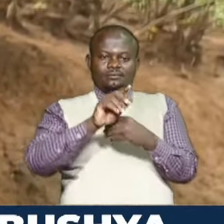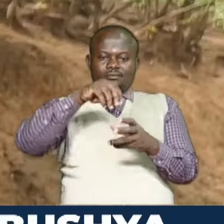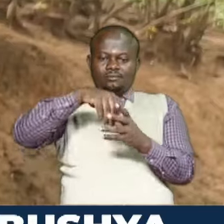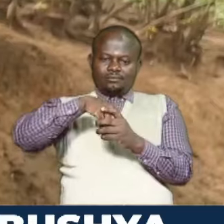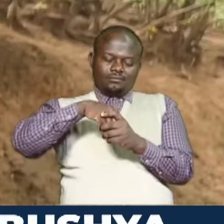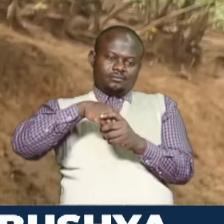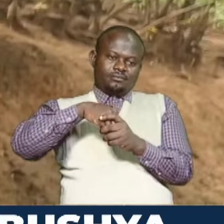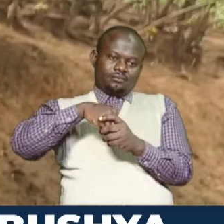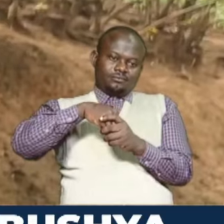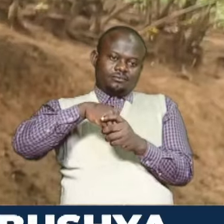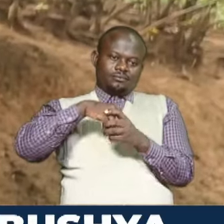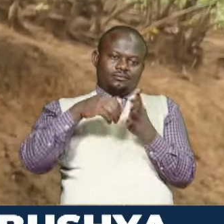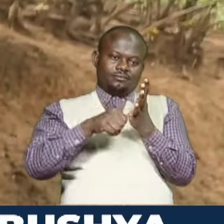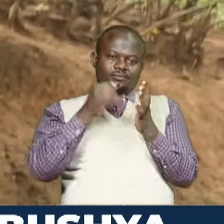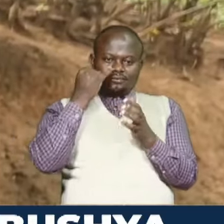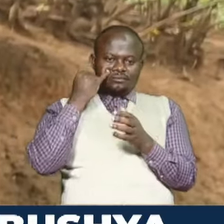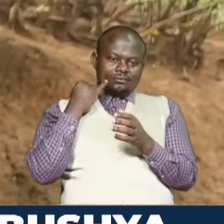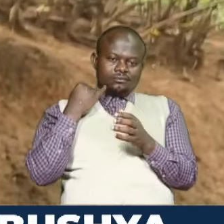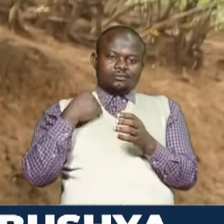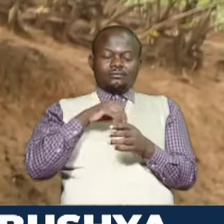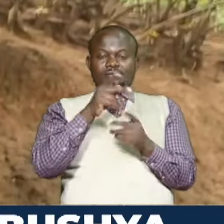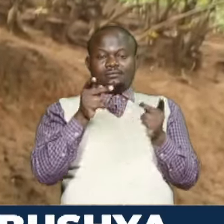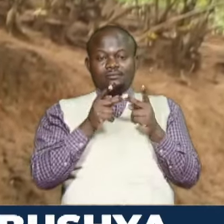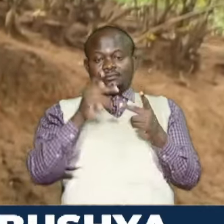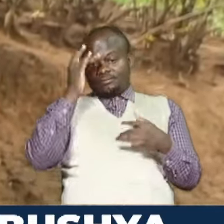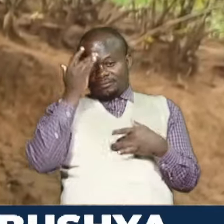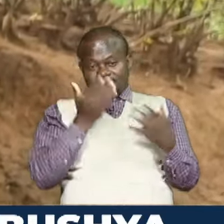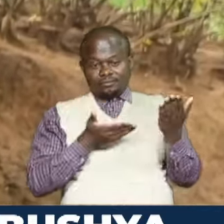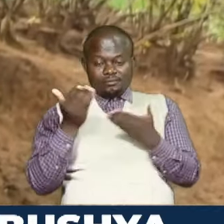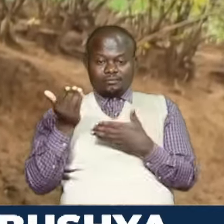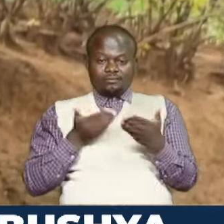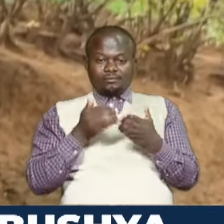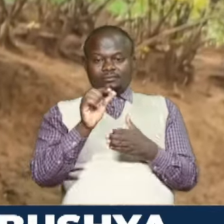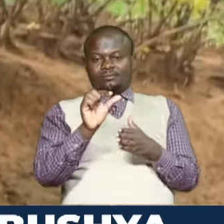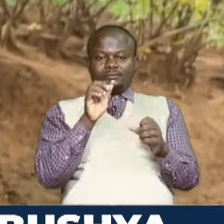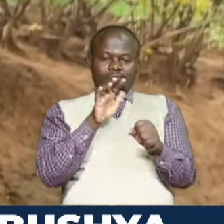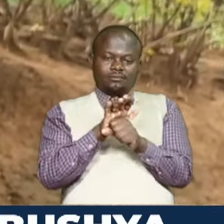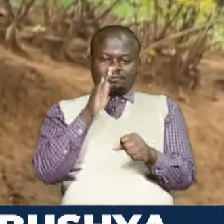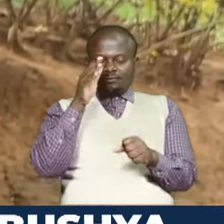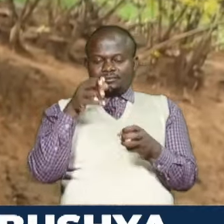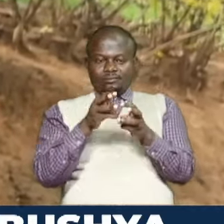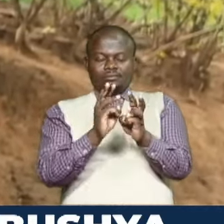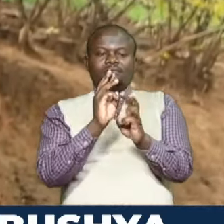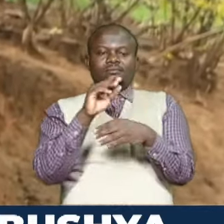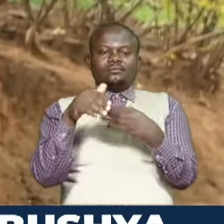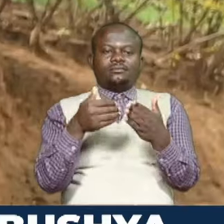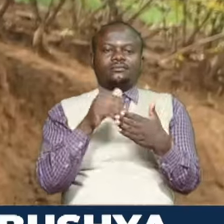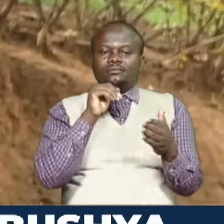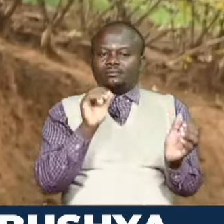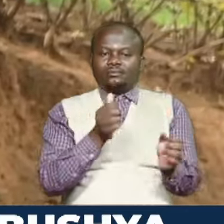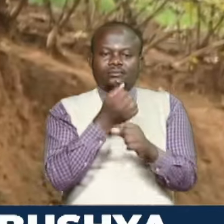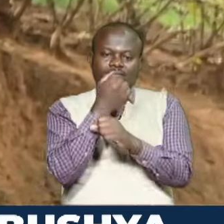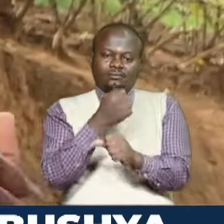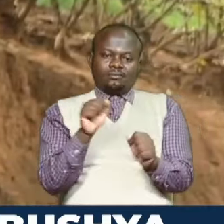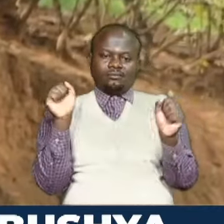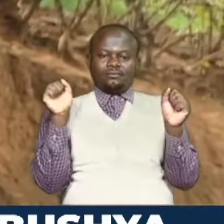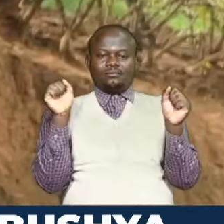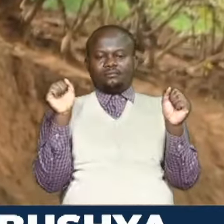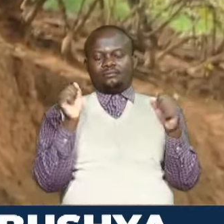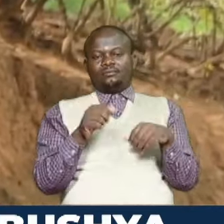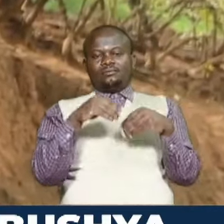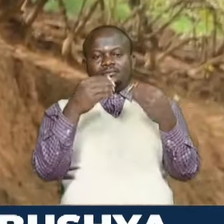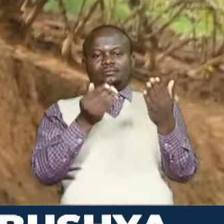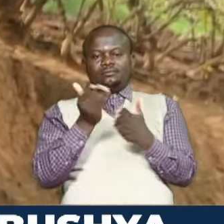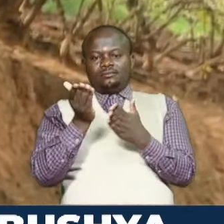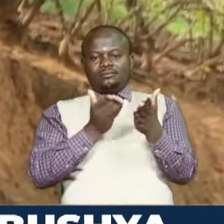hari ikibazo gikomeye abarwayi aho bakirirwa ni hato cyane ku buryo batabasha guhabwa serivisi